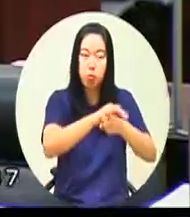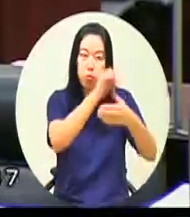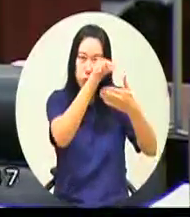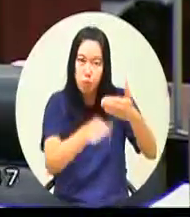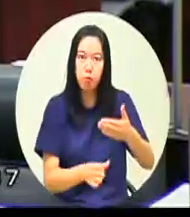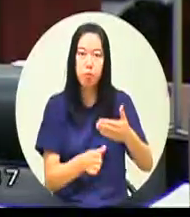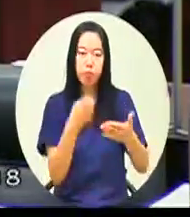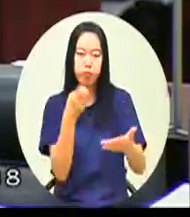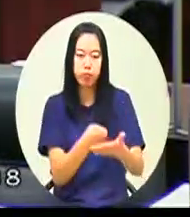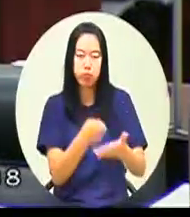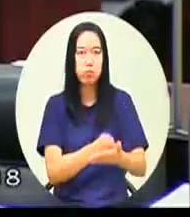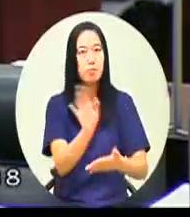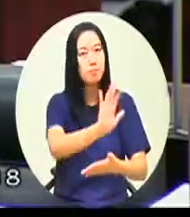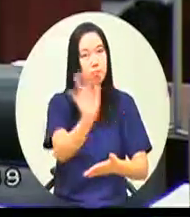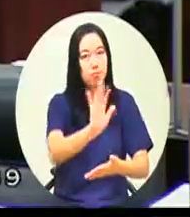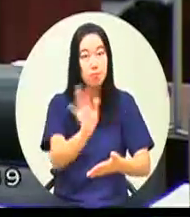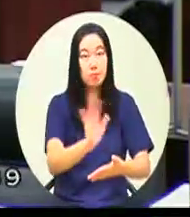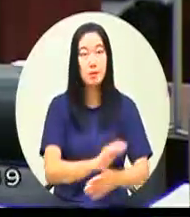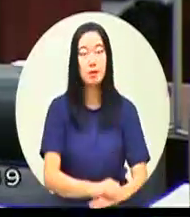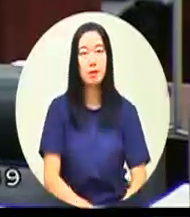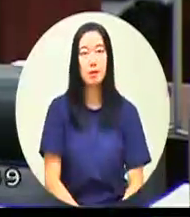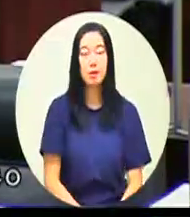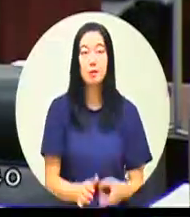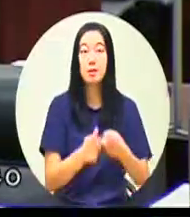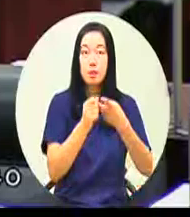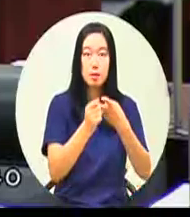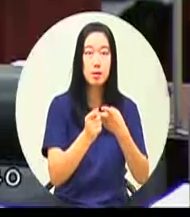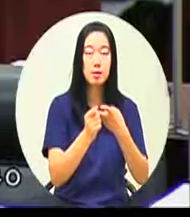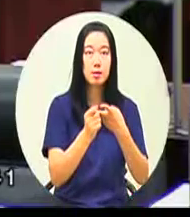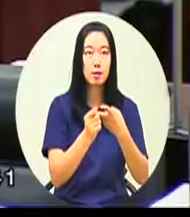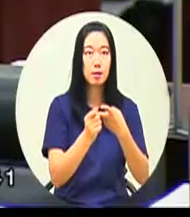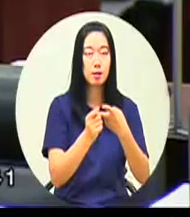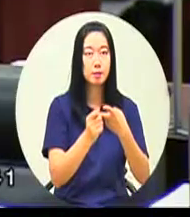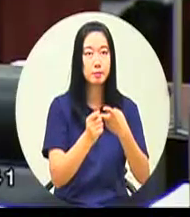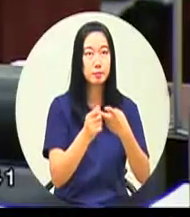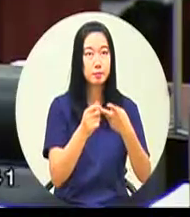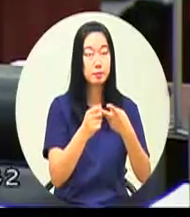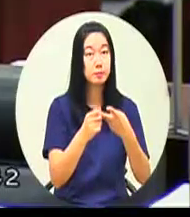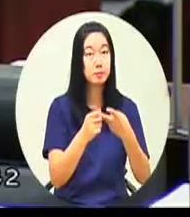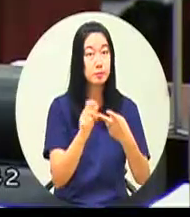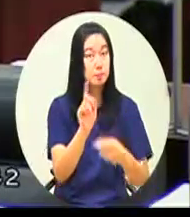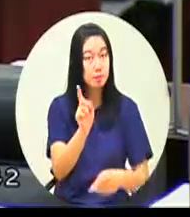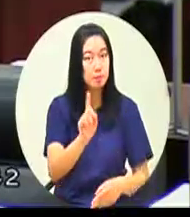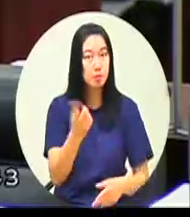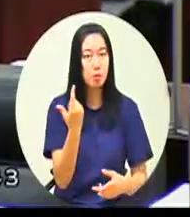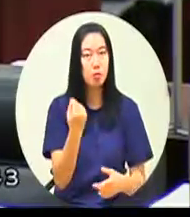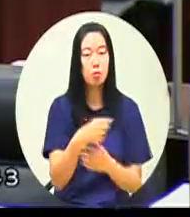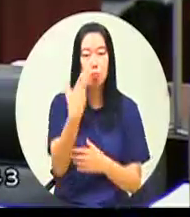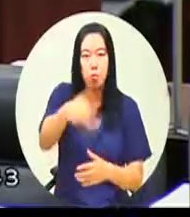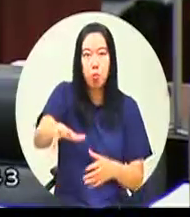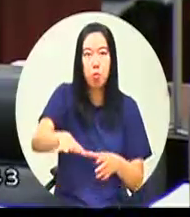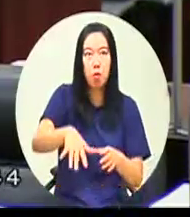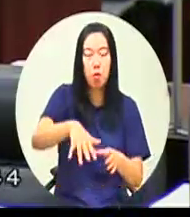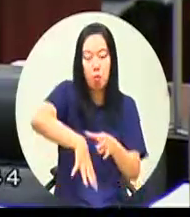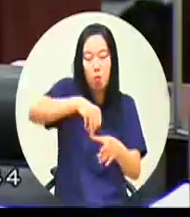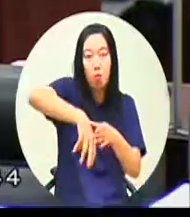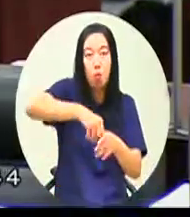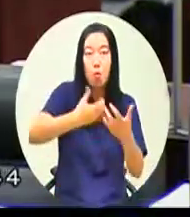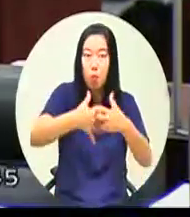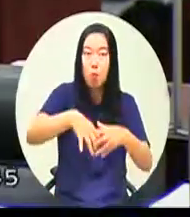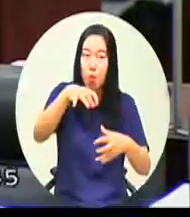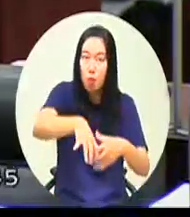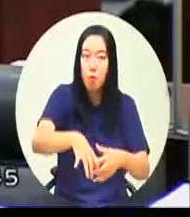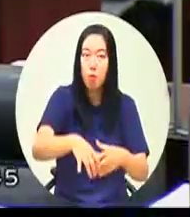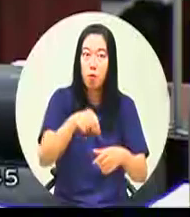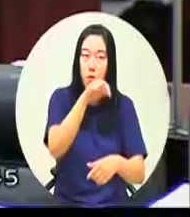宽啦，哈、哦，补助认定从宽。那么第二个呢，啊，就是有关抽水站的问题，因为那个广福它